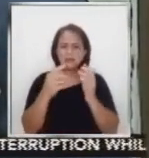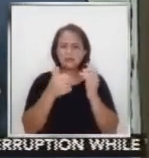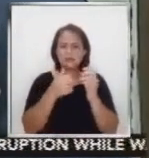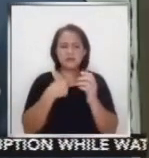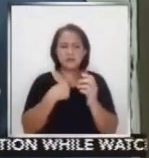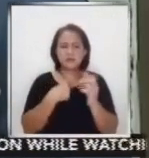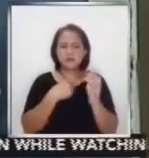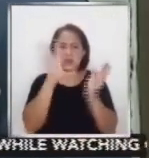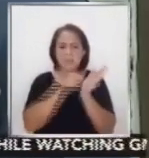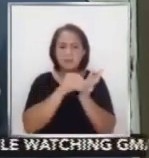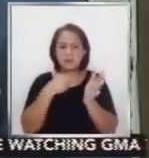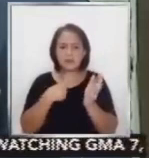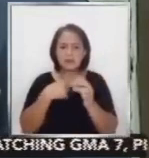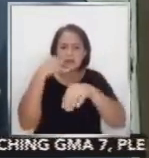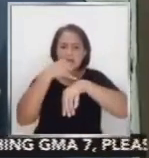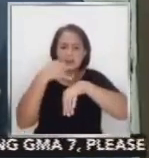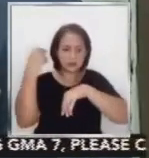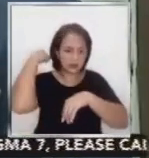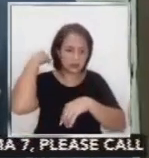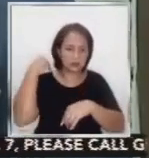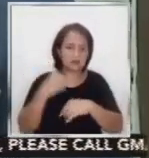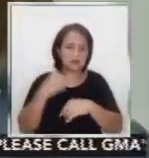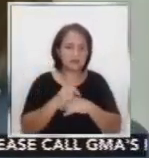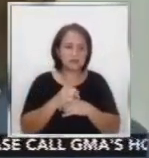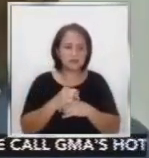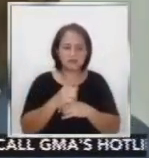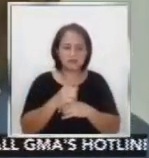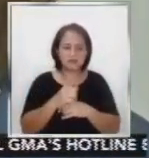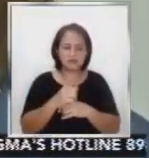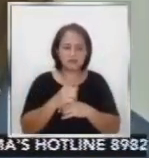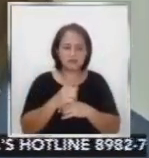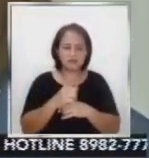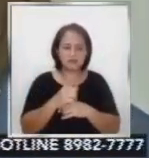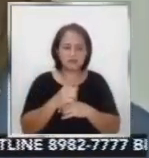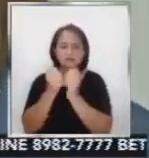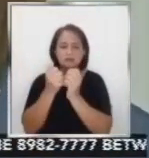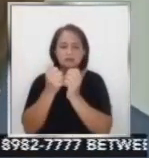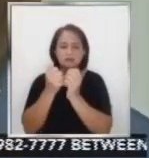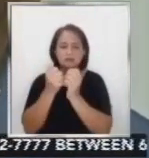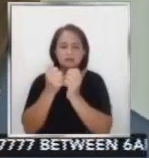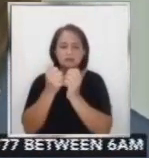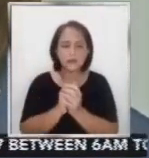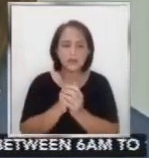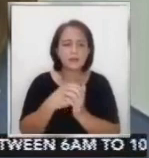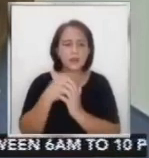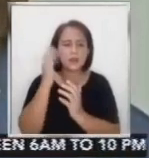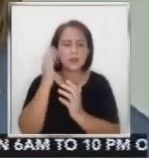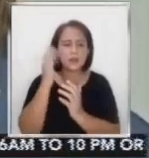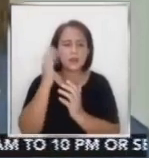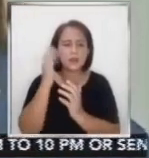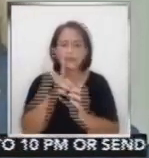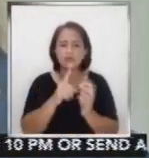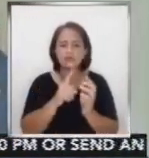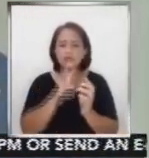wala ako doon at nakikipag-inuman ako sa ibang lugar. Alam ko, nalabas din yung totoo. Siguraduhin kong